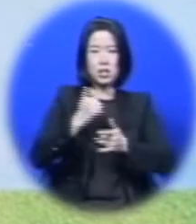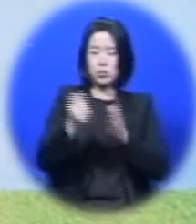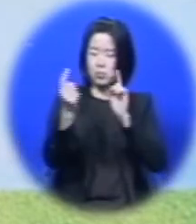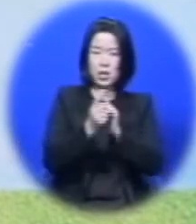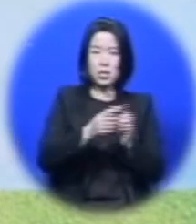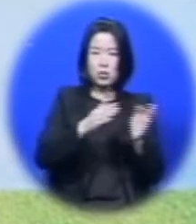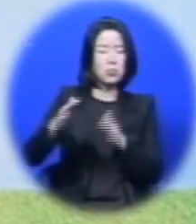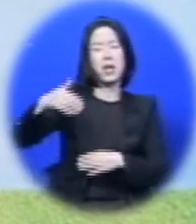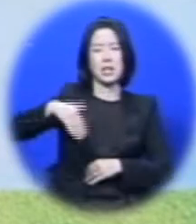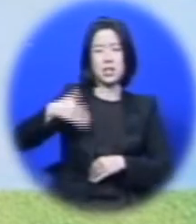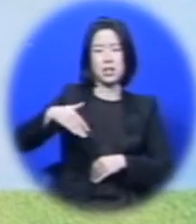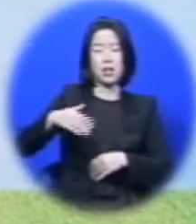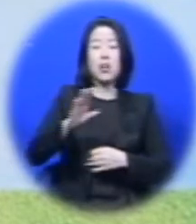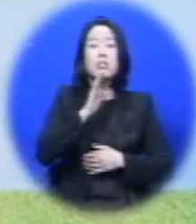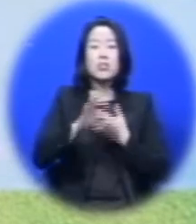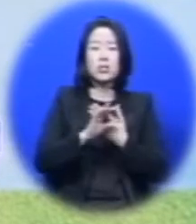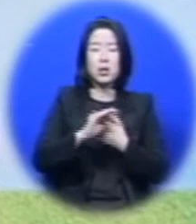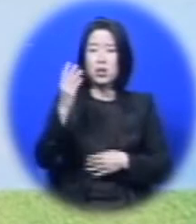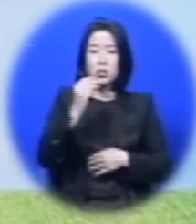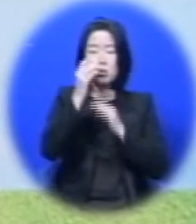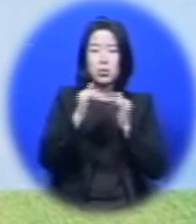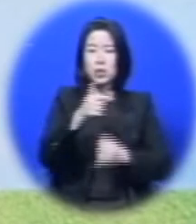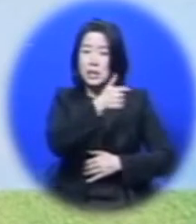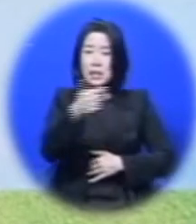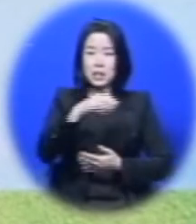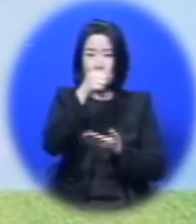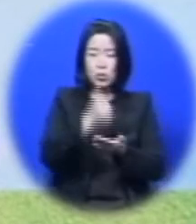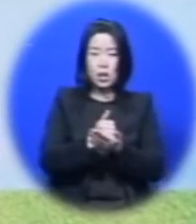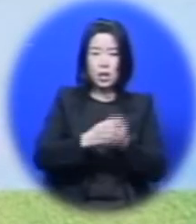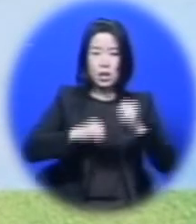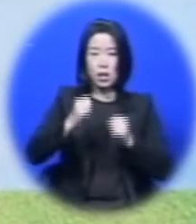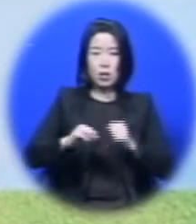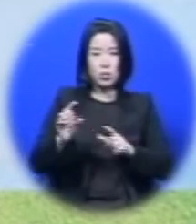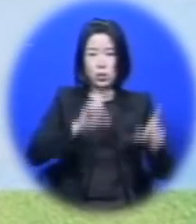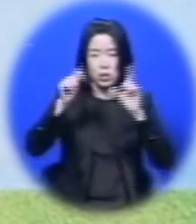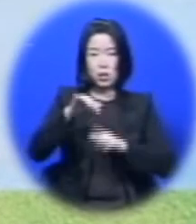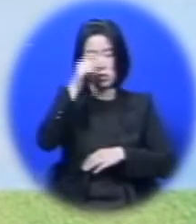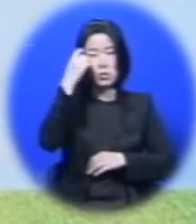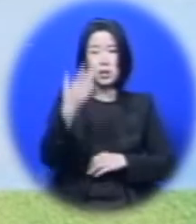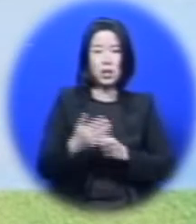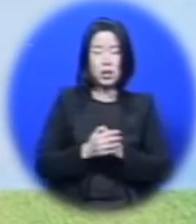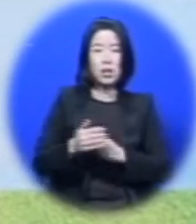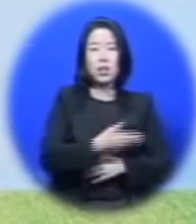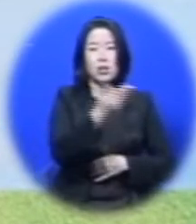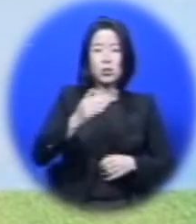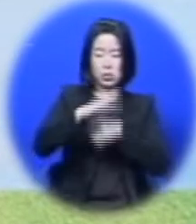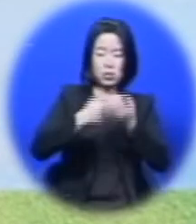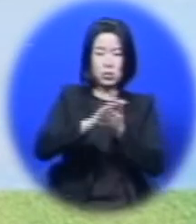있다. 그러면 성도들이 무슨 큰 죄를 짓고 산다는 뜻입니까? 여러분 성경을